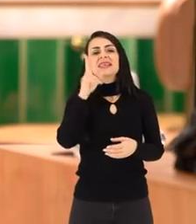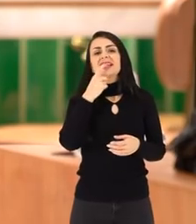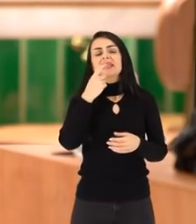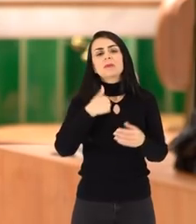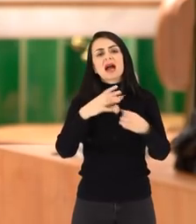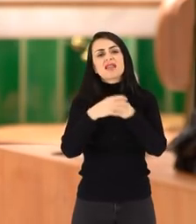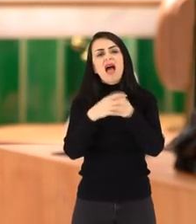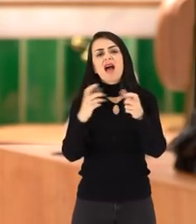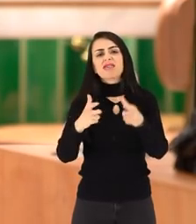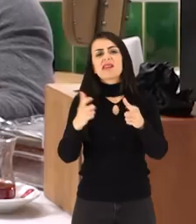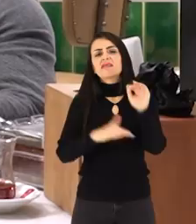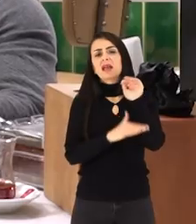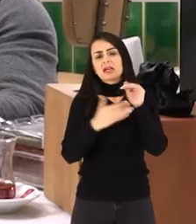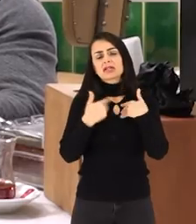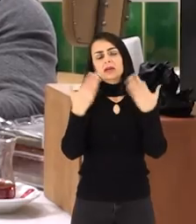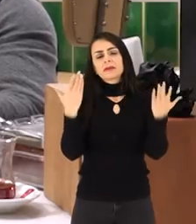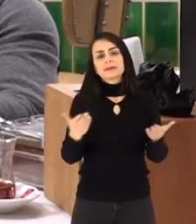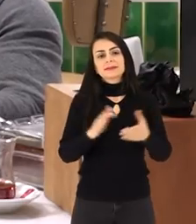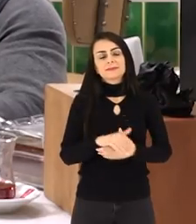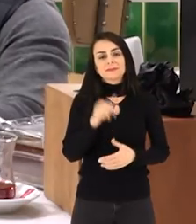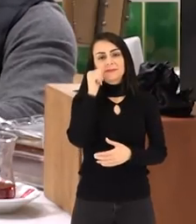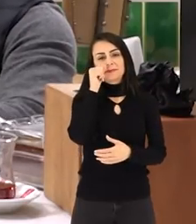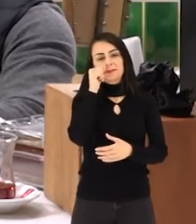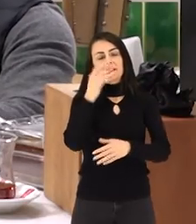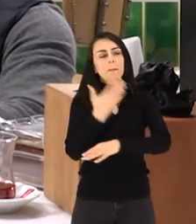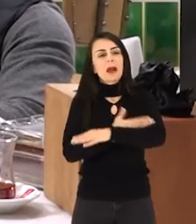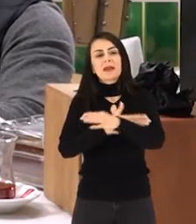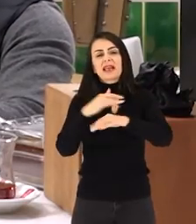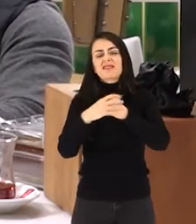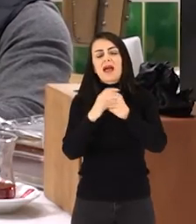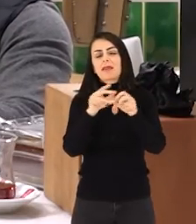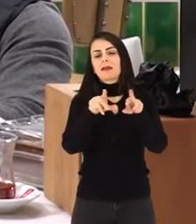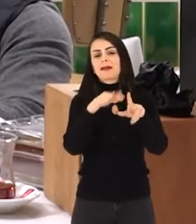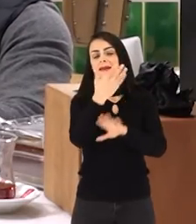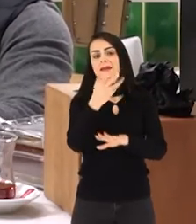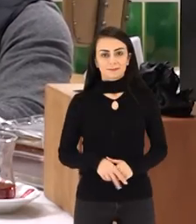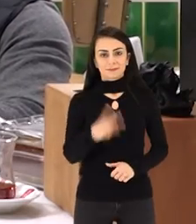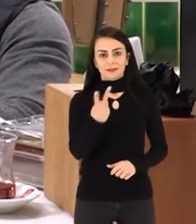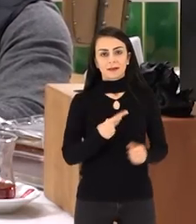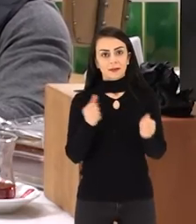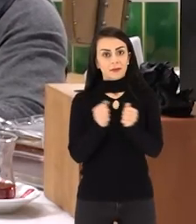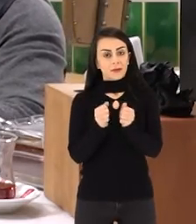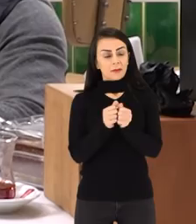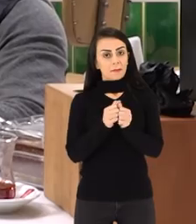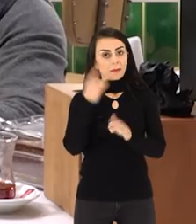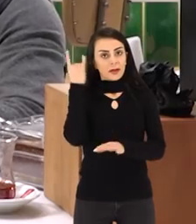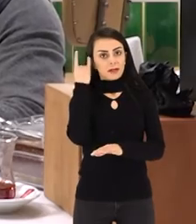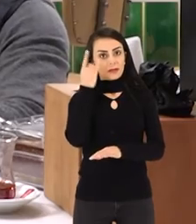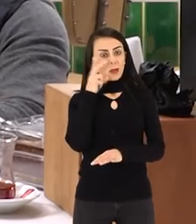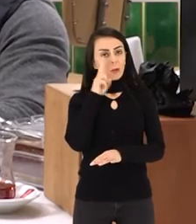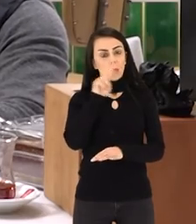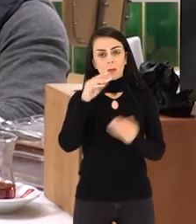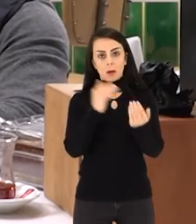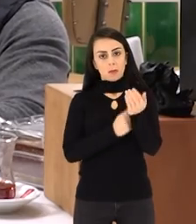yaşadınız. Adana'da Adana'da yaşadım. Da sayılırsın bir yerde. Bir yerde. Sen ne gezmişsin be. Evet. Şş, yemin yani. Ediyorum ha. Evet, evet. Vallahi billahi. Seninle mesela gezelim